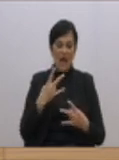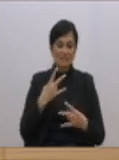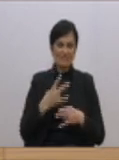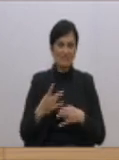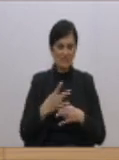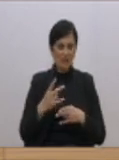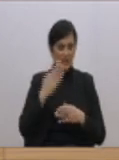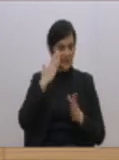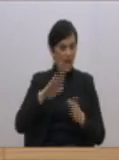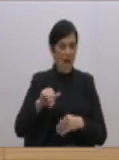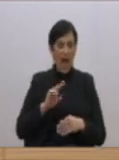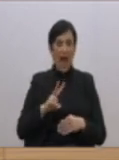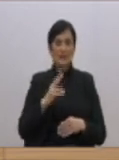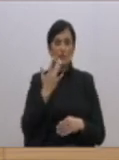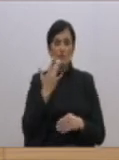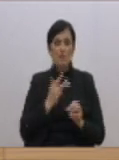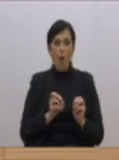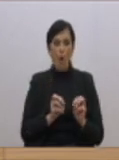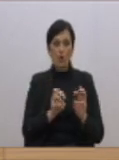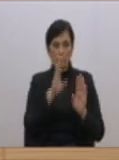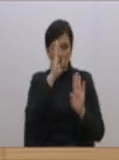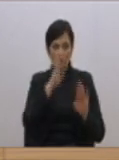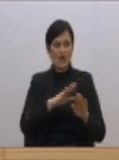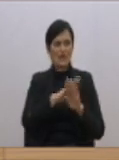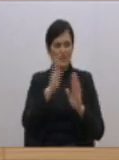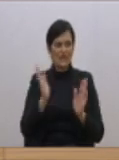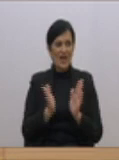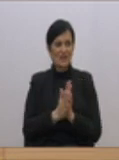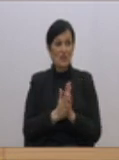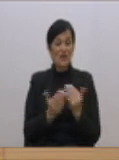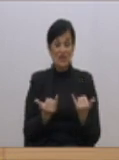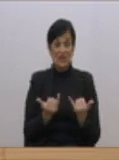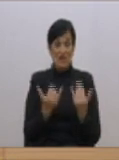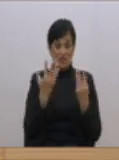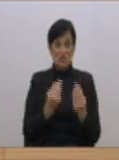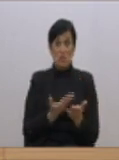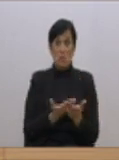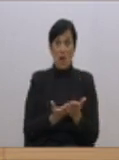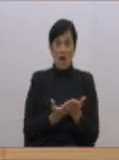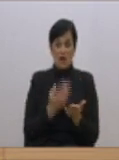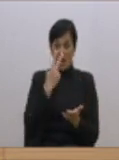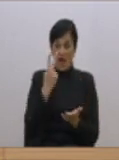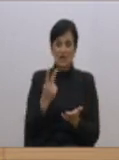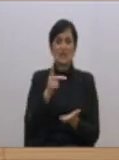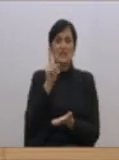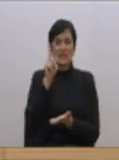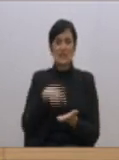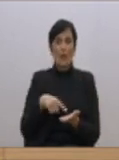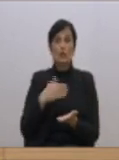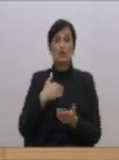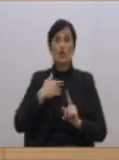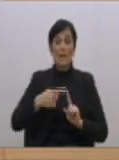an politikur parazitirebas tavs daanebeb. Qvelapers dghevandeli dghets amis magaliti aris. Dartsmunebuli var